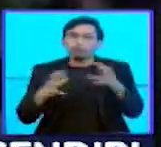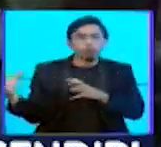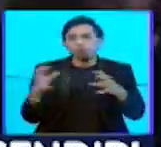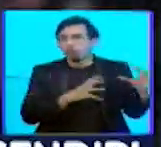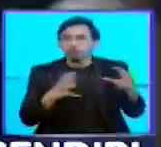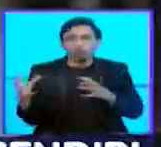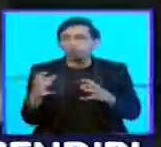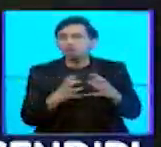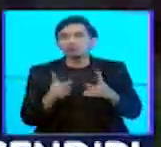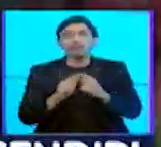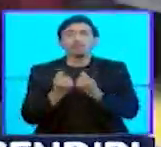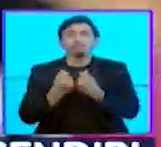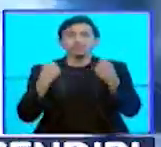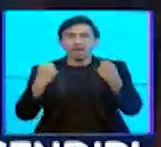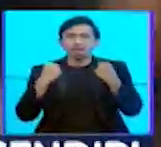pada nakes yang bertugas.